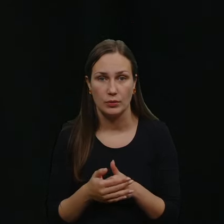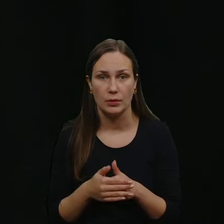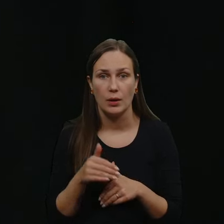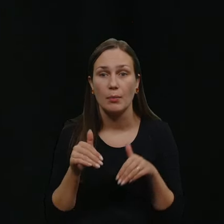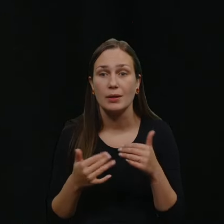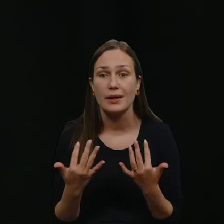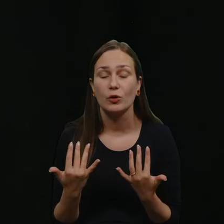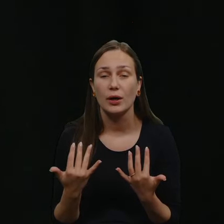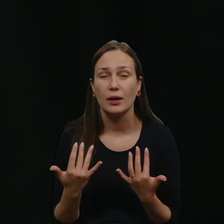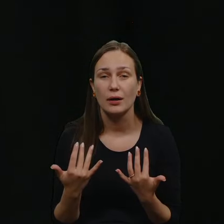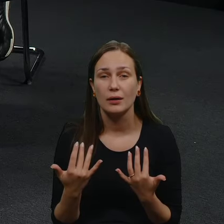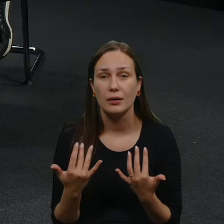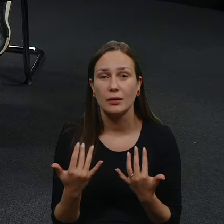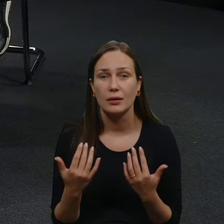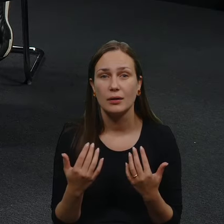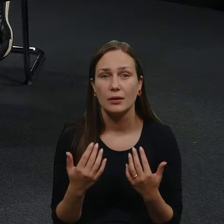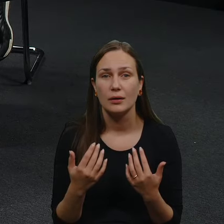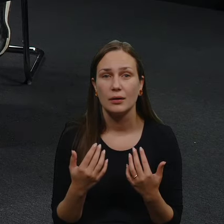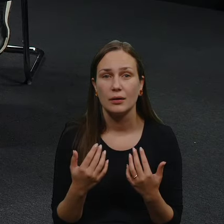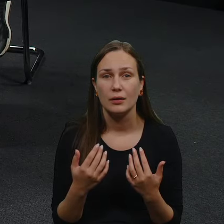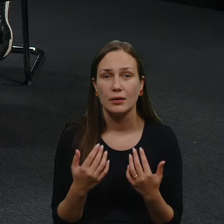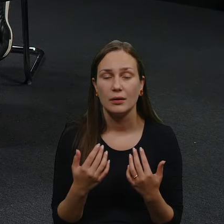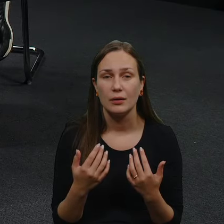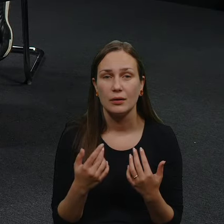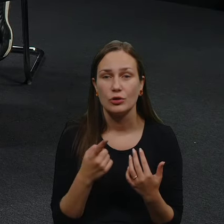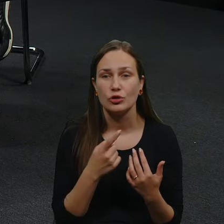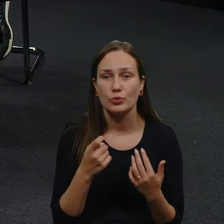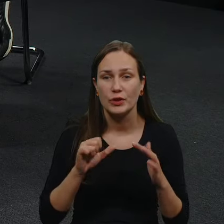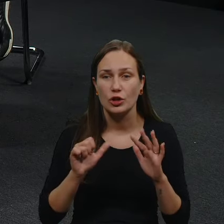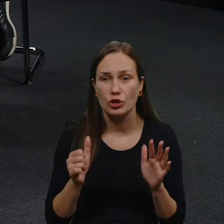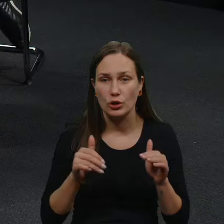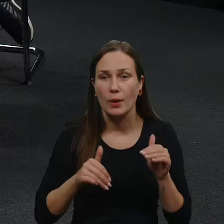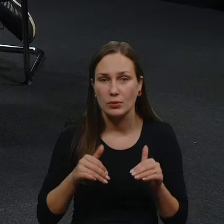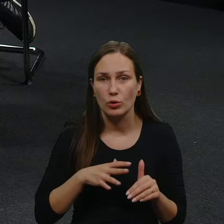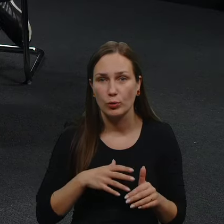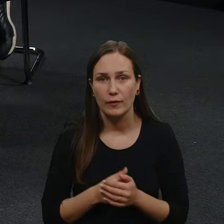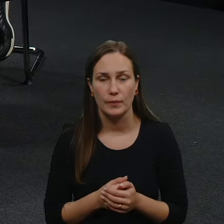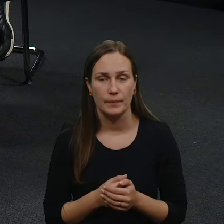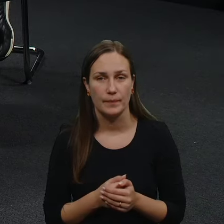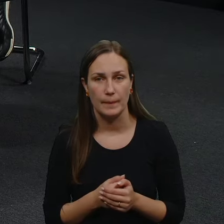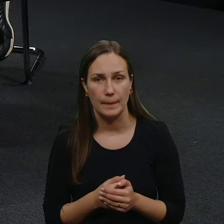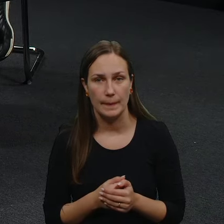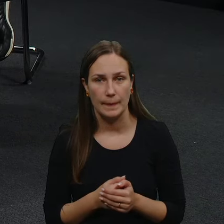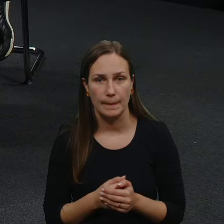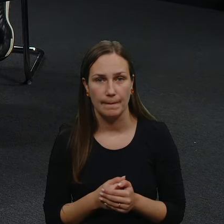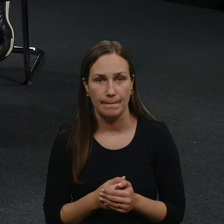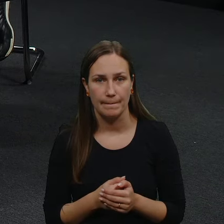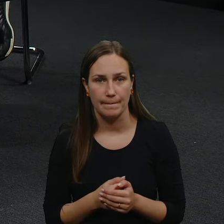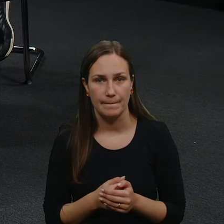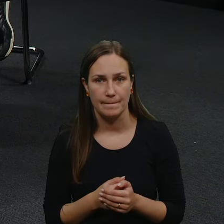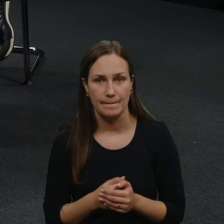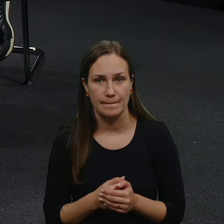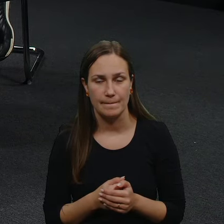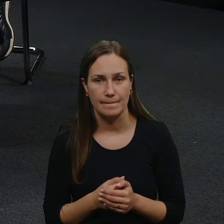tikrai, jeigu mano atmintis nemelo, 99 metai tikriausiai buvo, 106 atrodo. Nu, pats Seimas vis laiks, dar